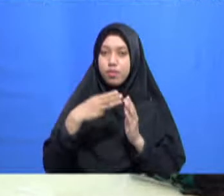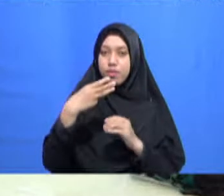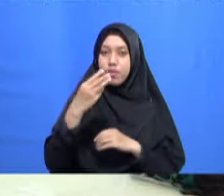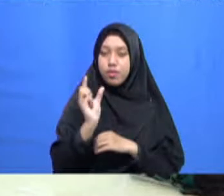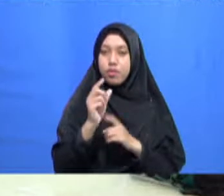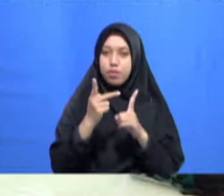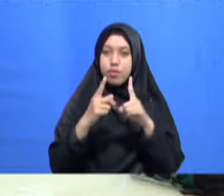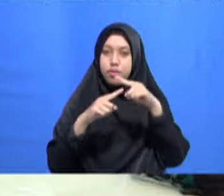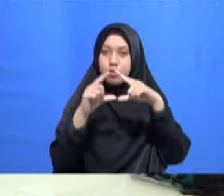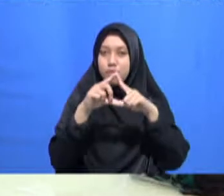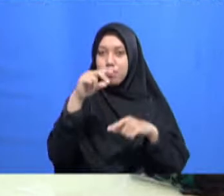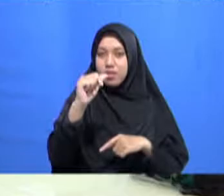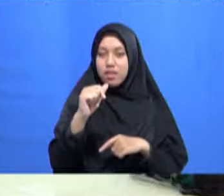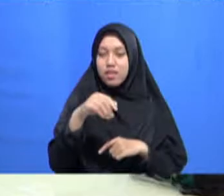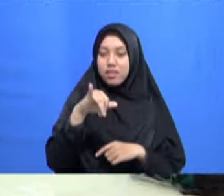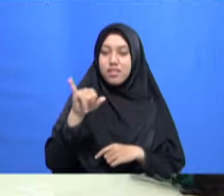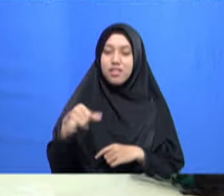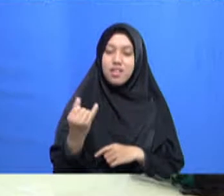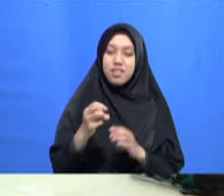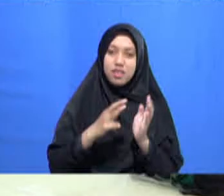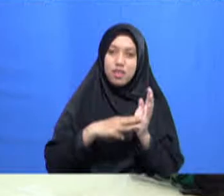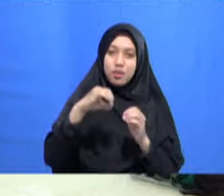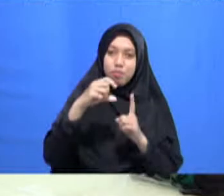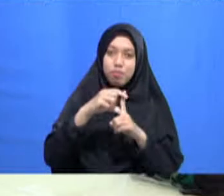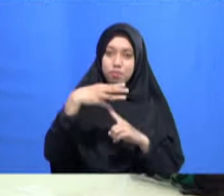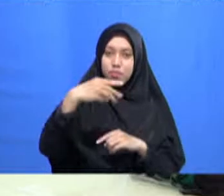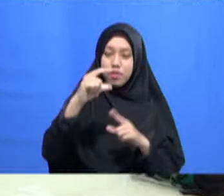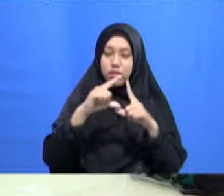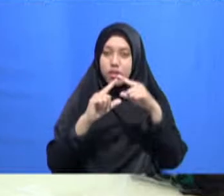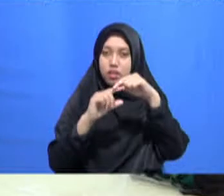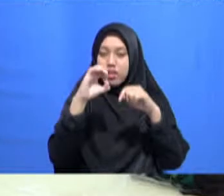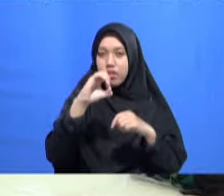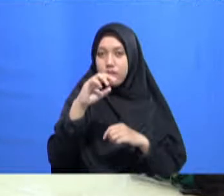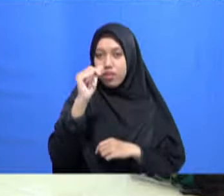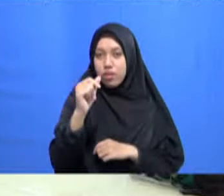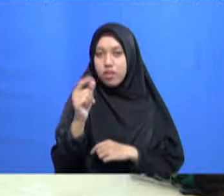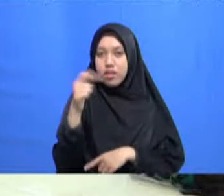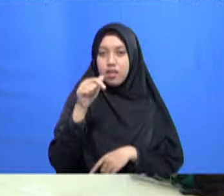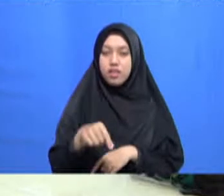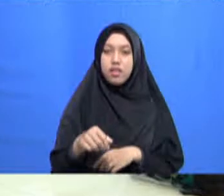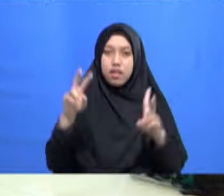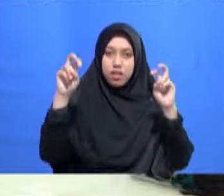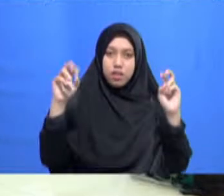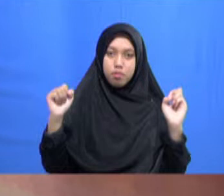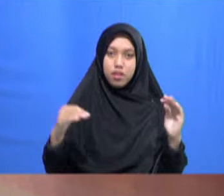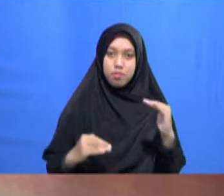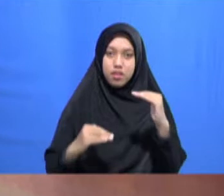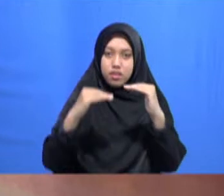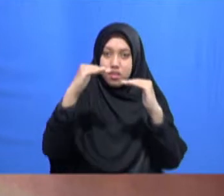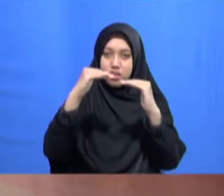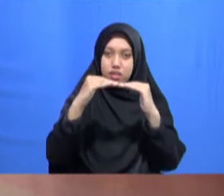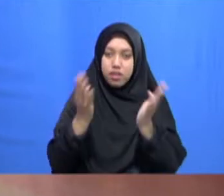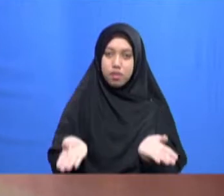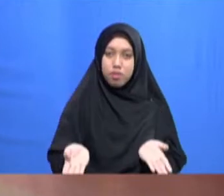menjadi moderator pada hari ini dengan tema debat menyerasikan pelaksanaan pembangunan